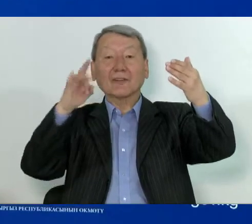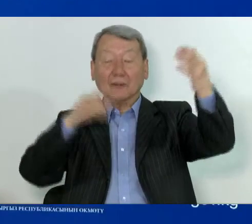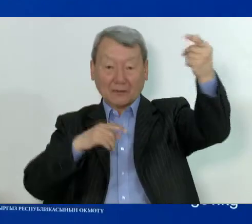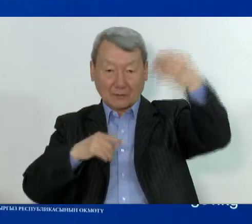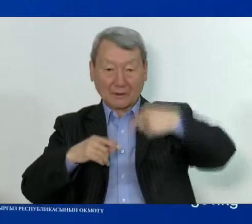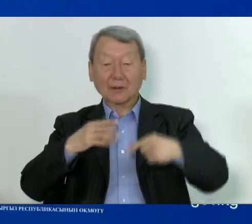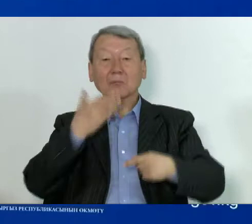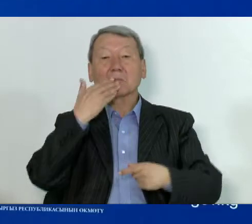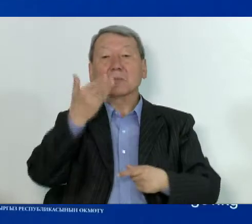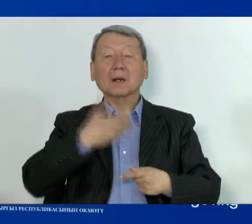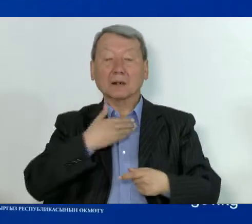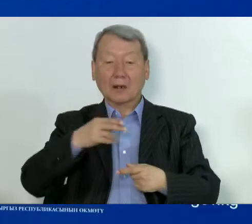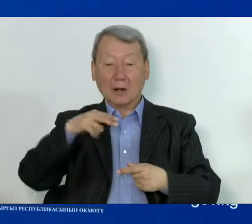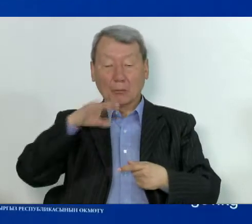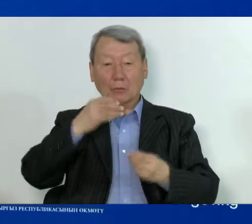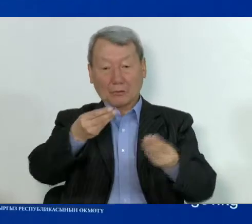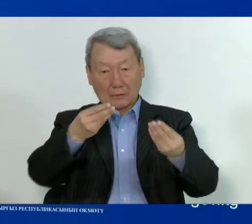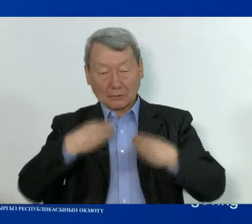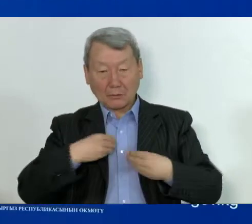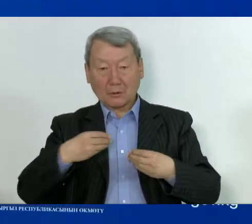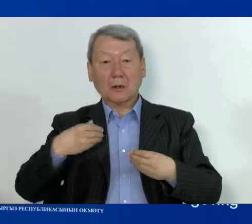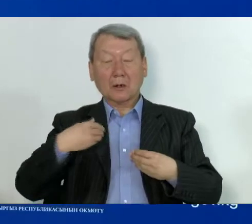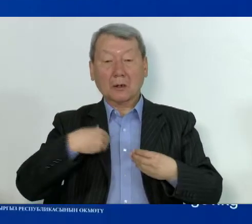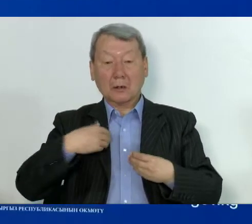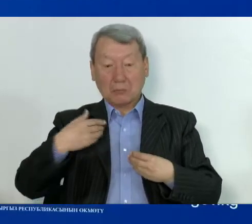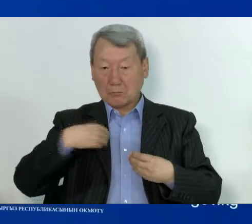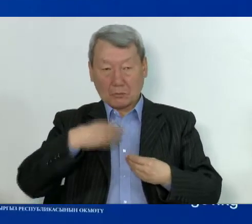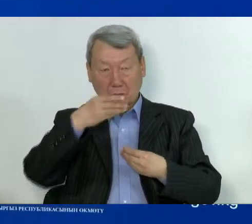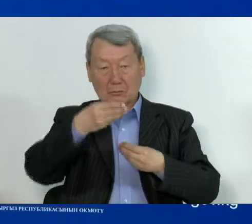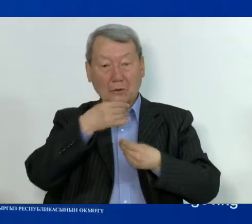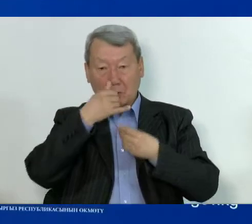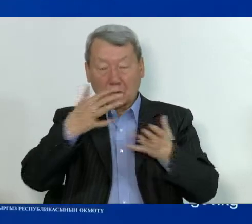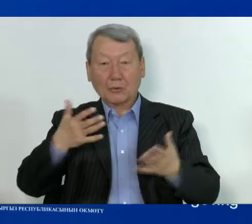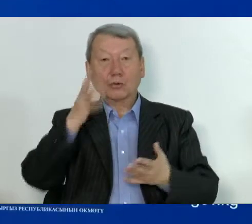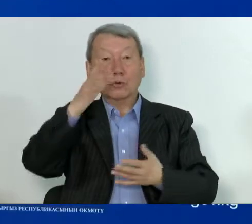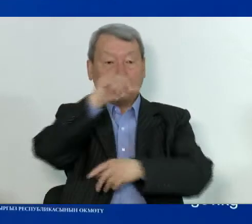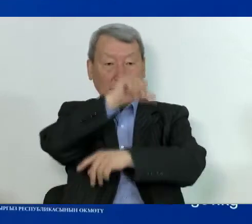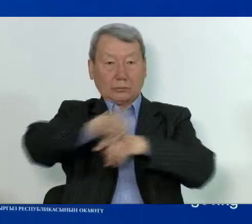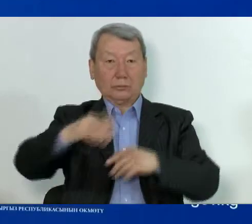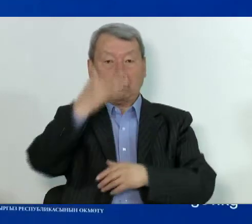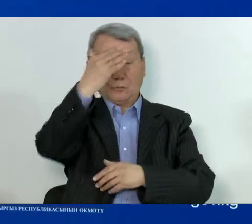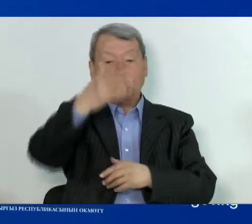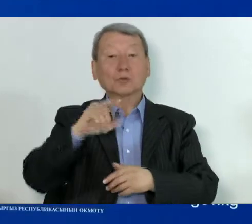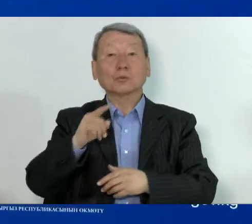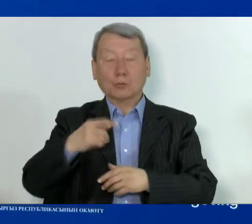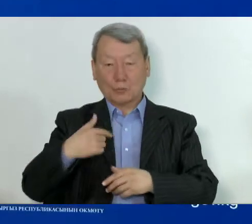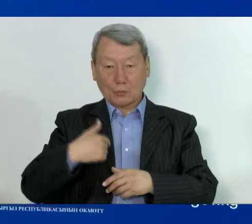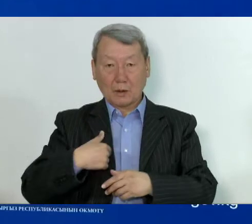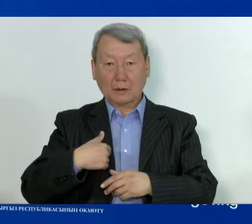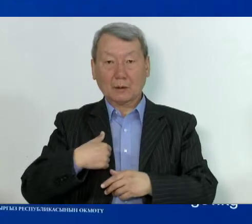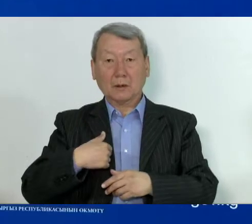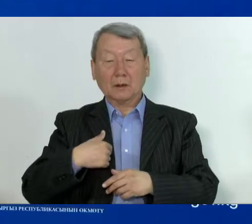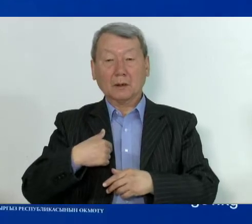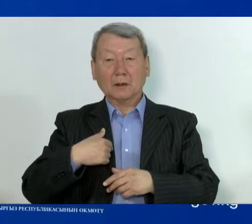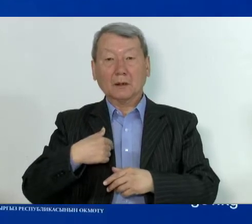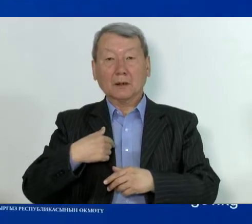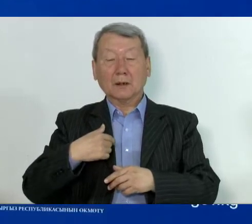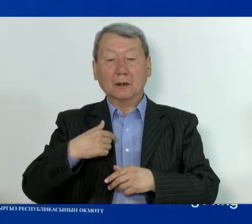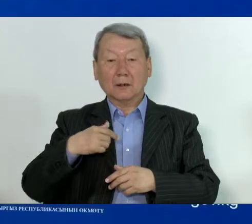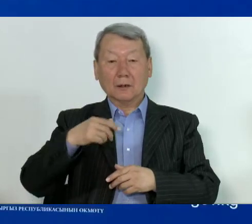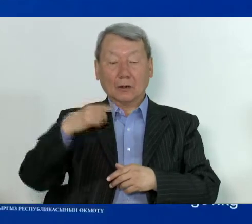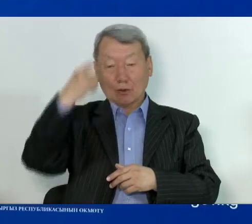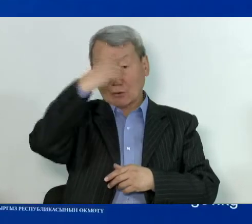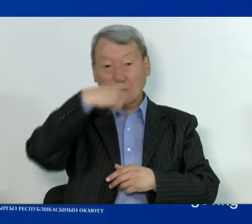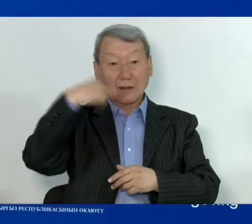Федерации. Значит, пропуск не предусмотрен технически для иностранных граждан. Почему? Потому что